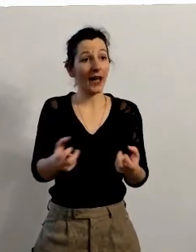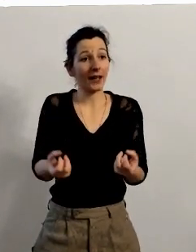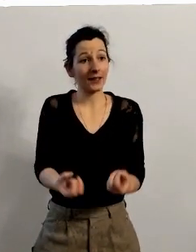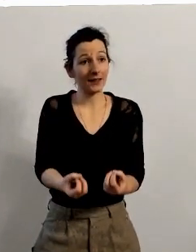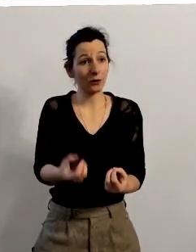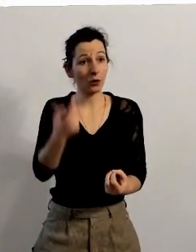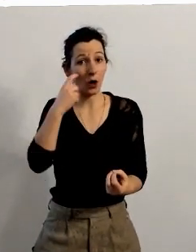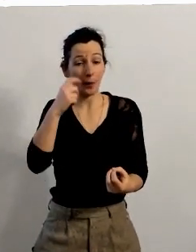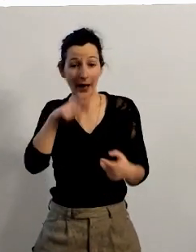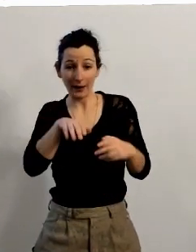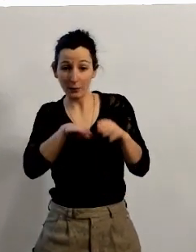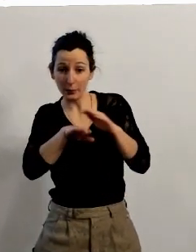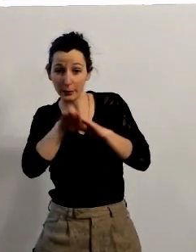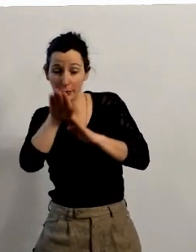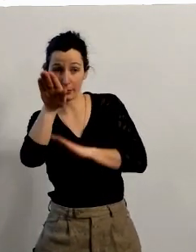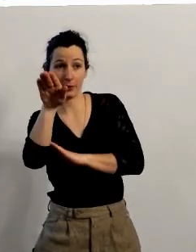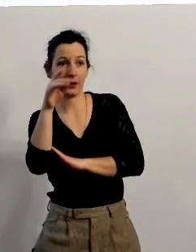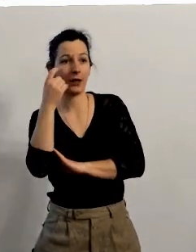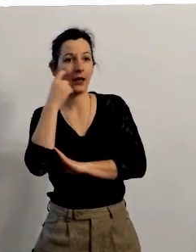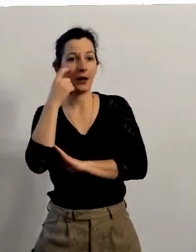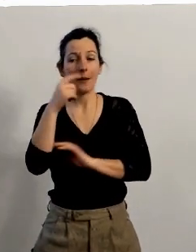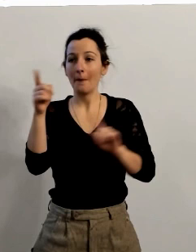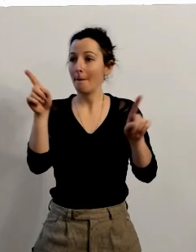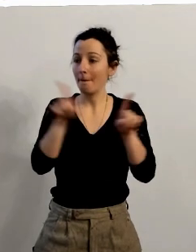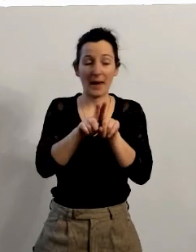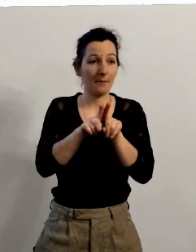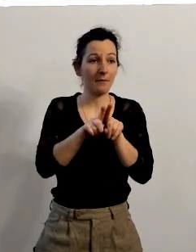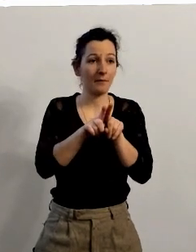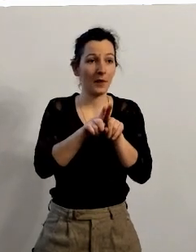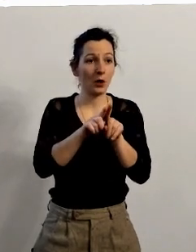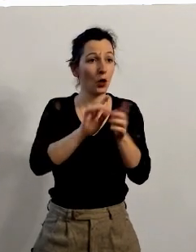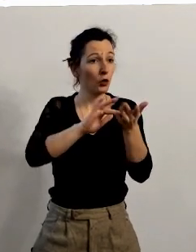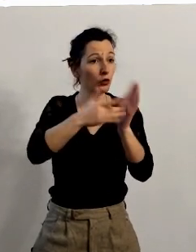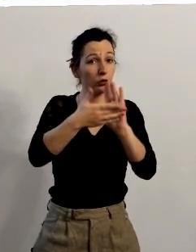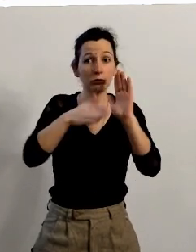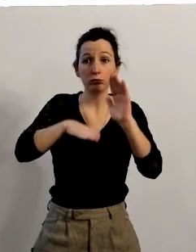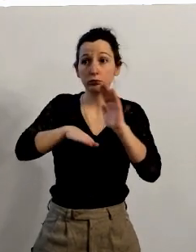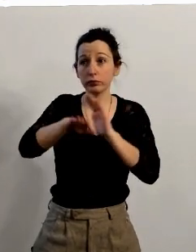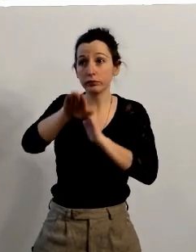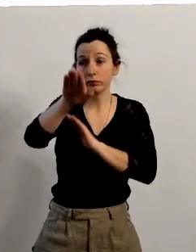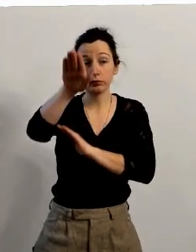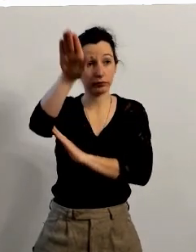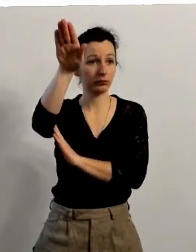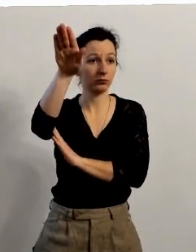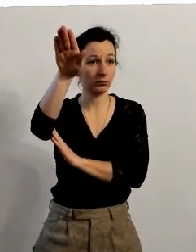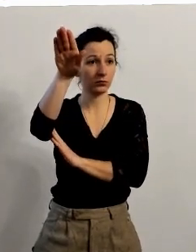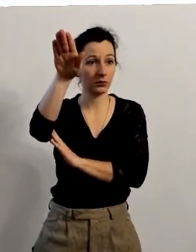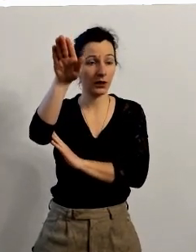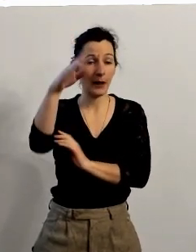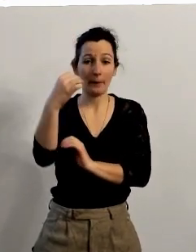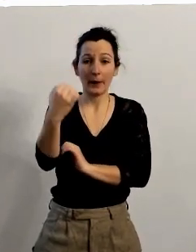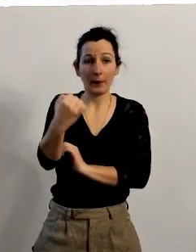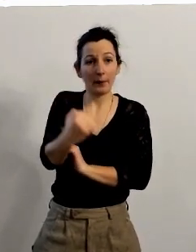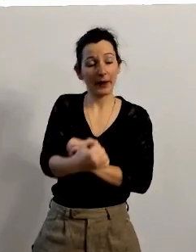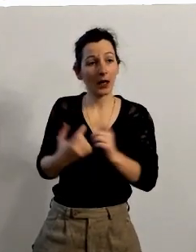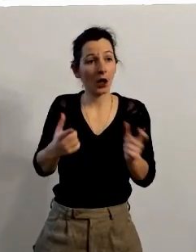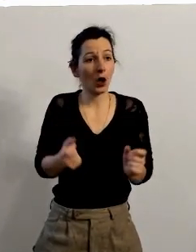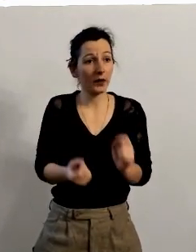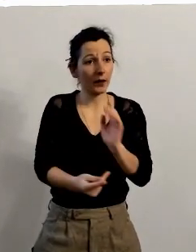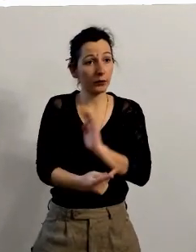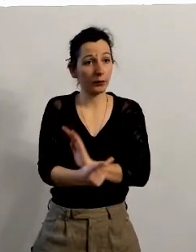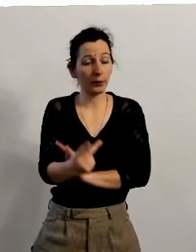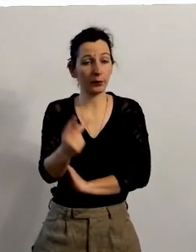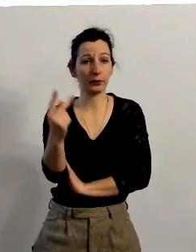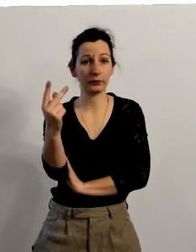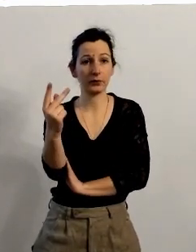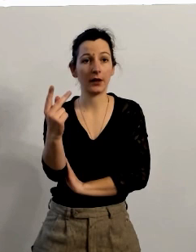testicules qui est mesurée. Et vous voyez que là aussi, toutes les courbes vont toutes dans le même sens, vers une augmentation, que